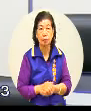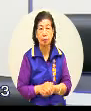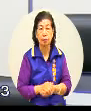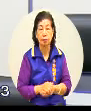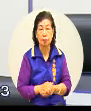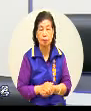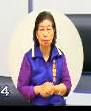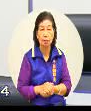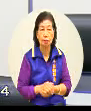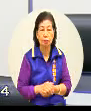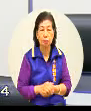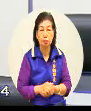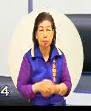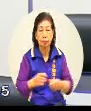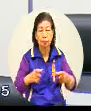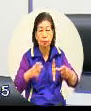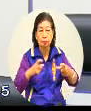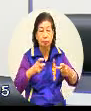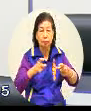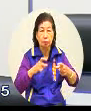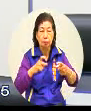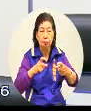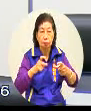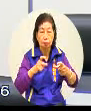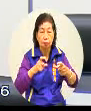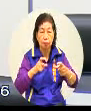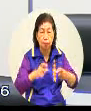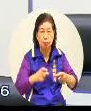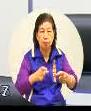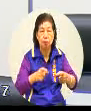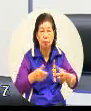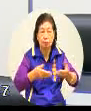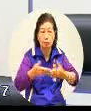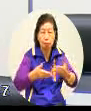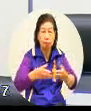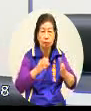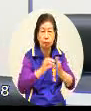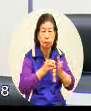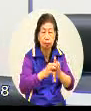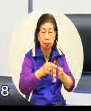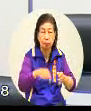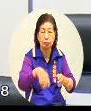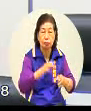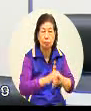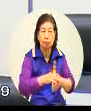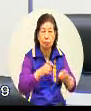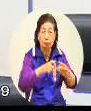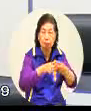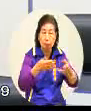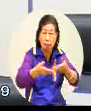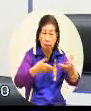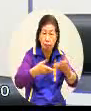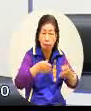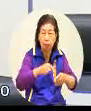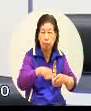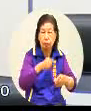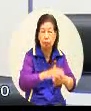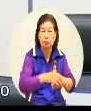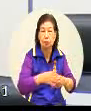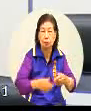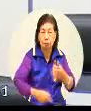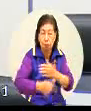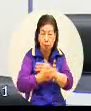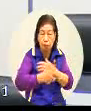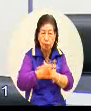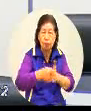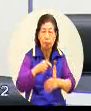干部局吼，永康处、新康处、环保局，赶紧吼，赶紧，因为我要留十分钟吼，互市